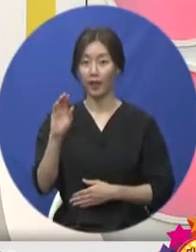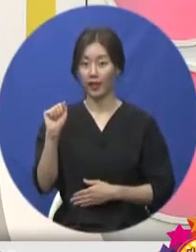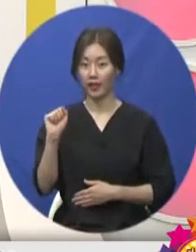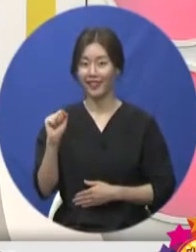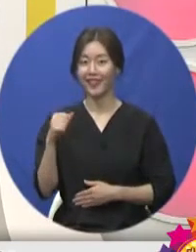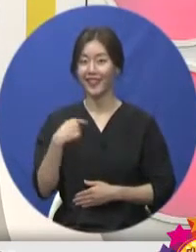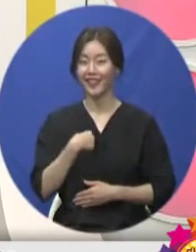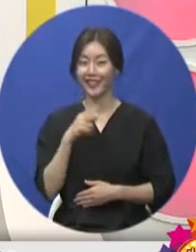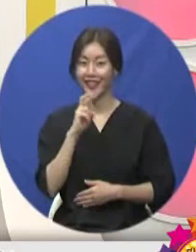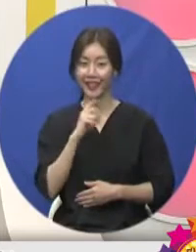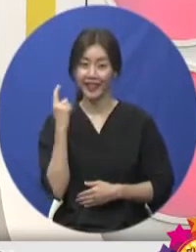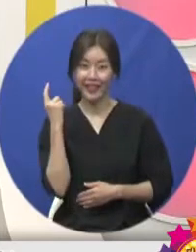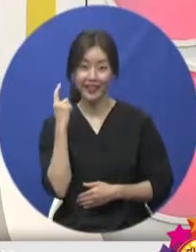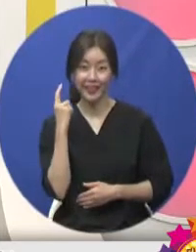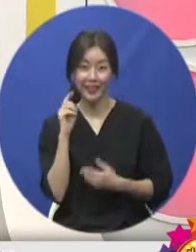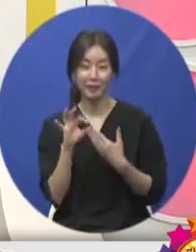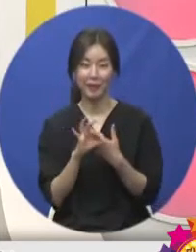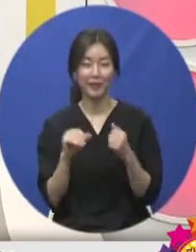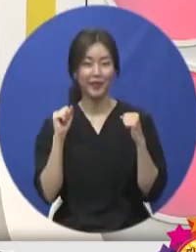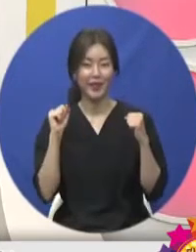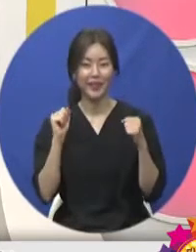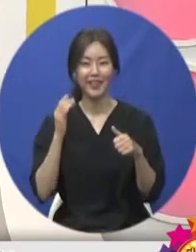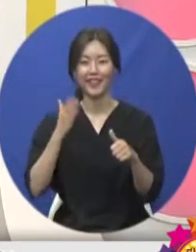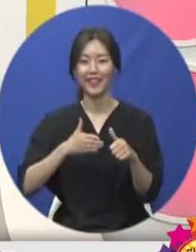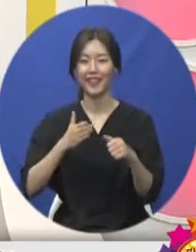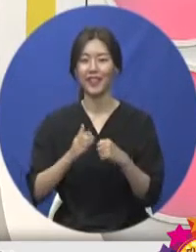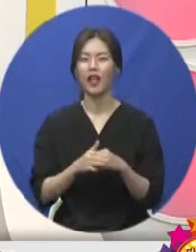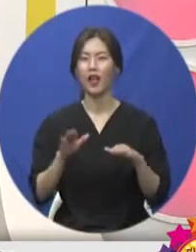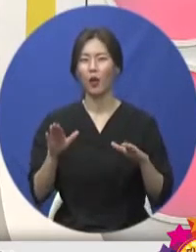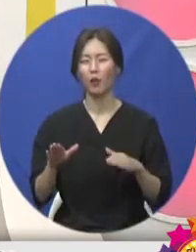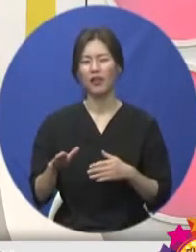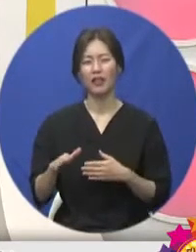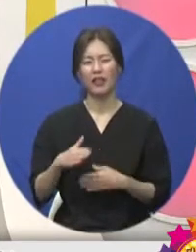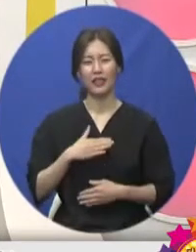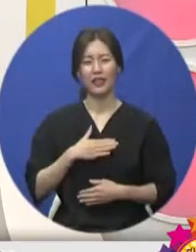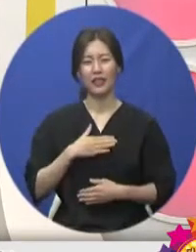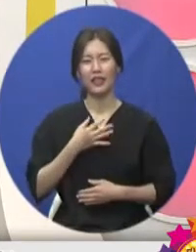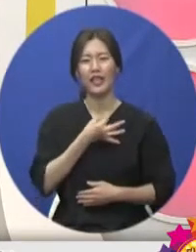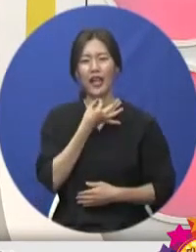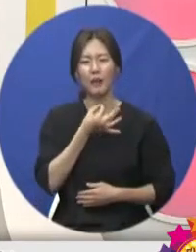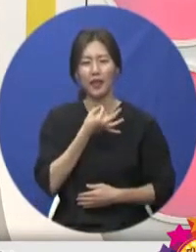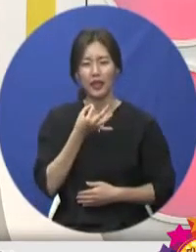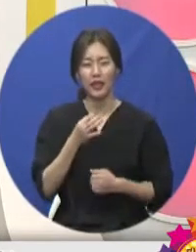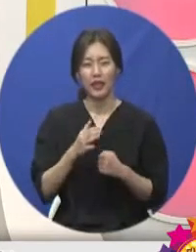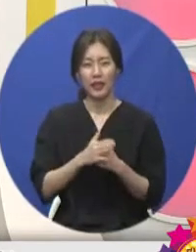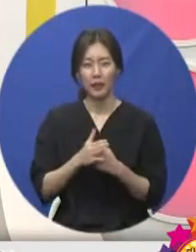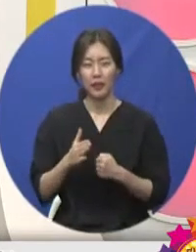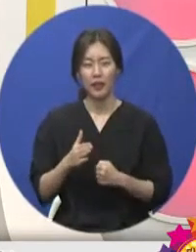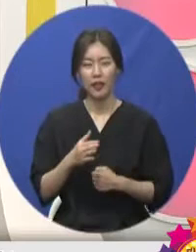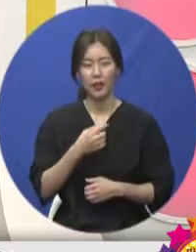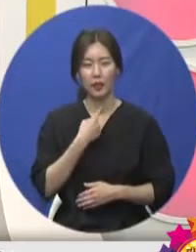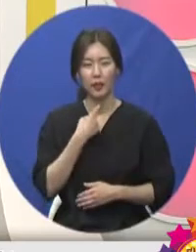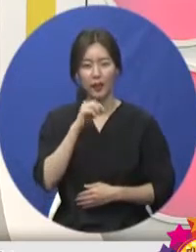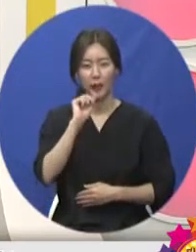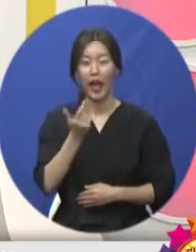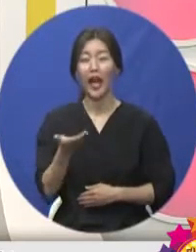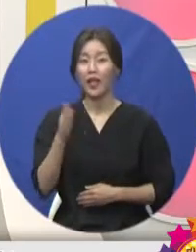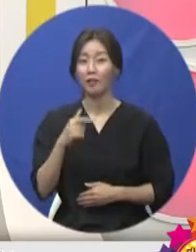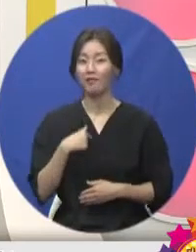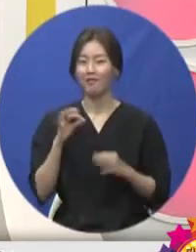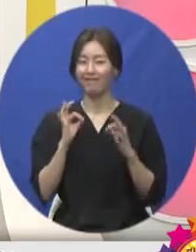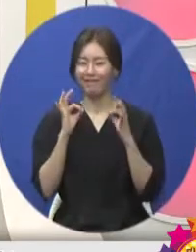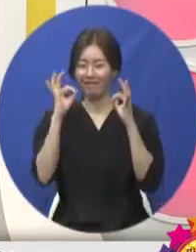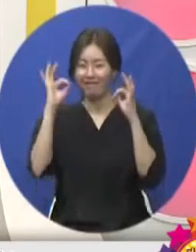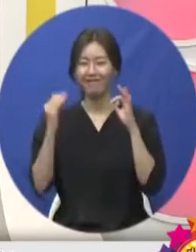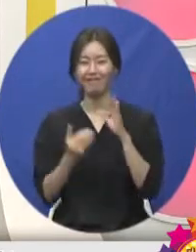노래 들으시면 네. 응원해 주세요. 오늘 컨디션이 조금 안 좋아요. 지금 감기 기운이 있거든요. 어. 네. 그런데 한번 최선을 다해서 해볼게요.